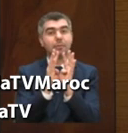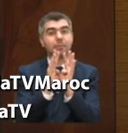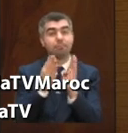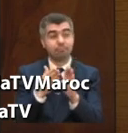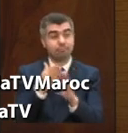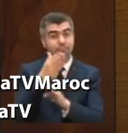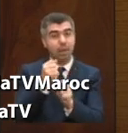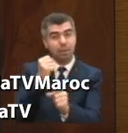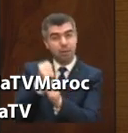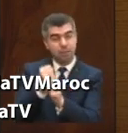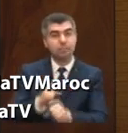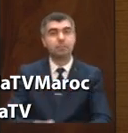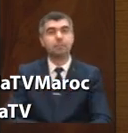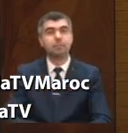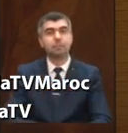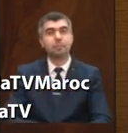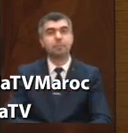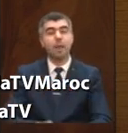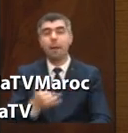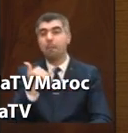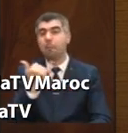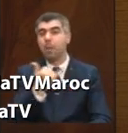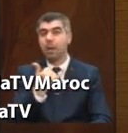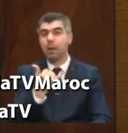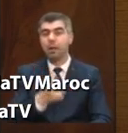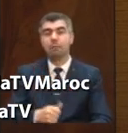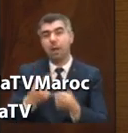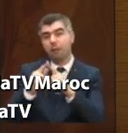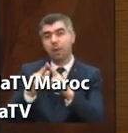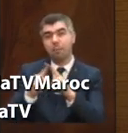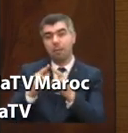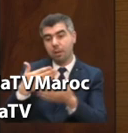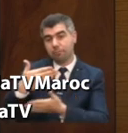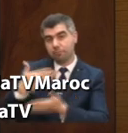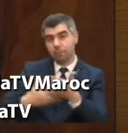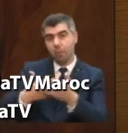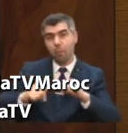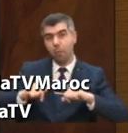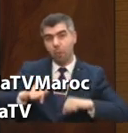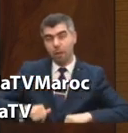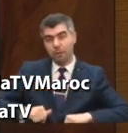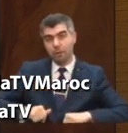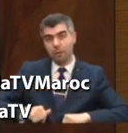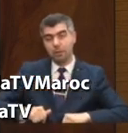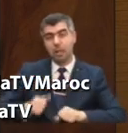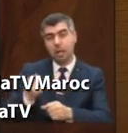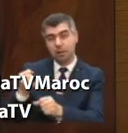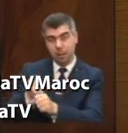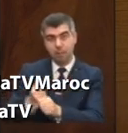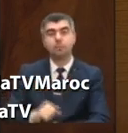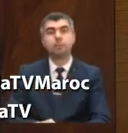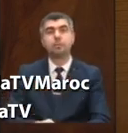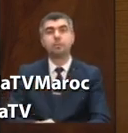في عملها على أهم التدابير المتضمنة في المسطرة المعدة بين وزارة الشغل والإدماج